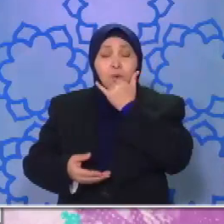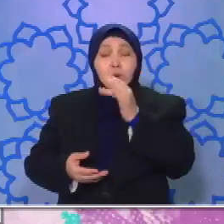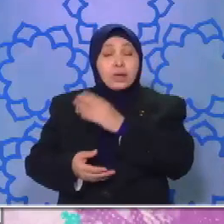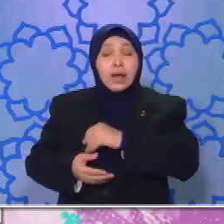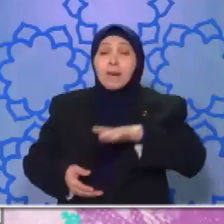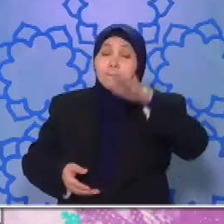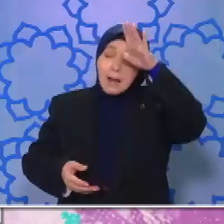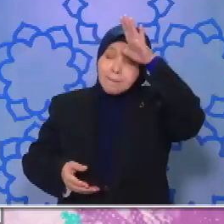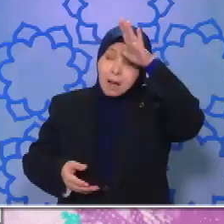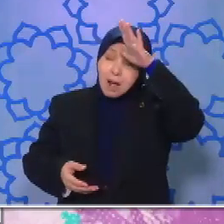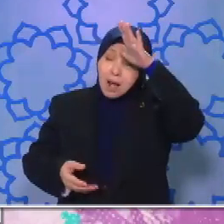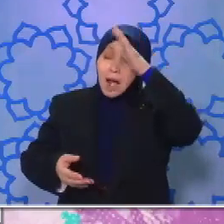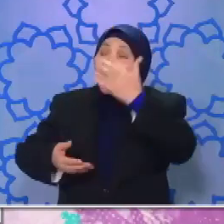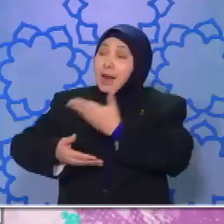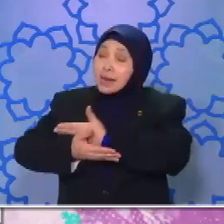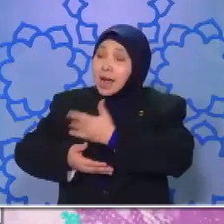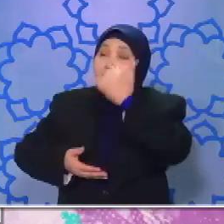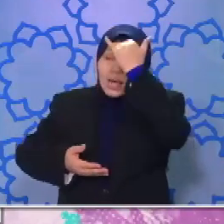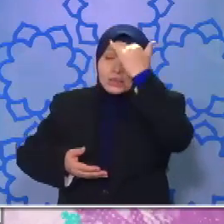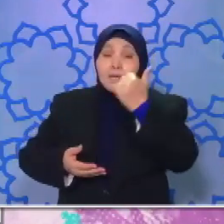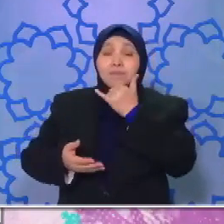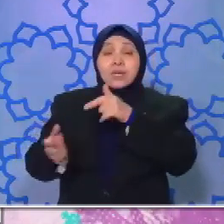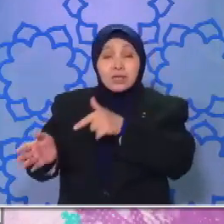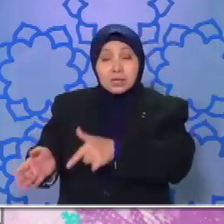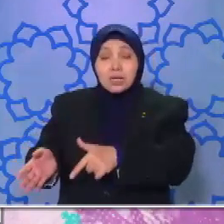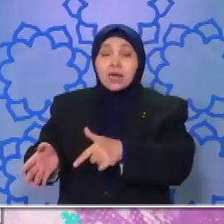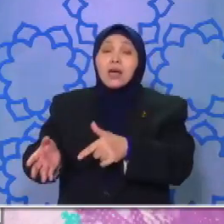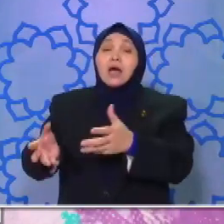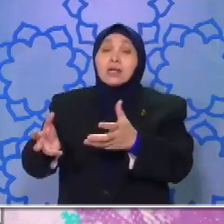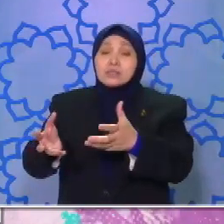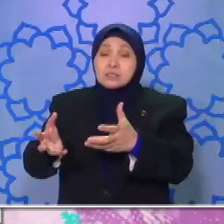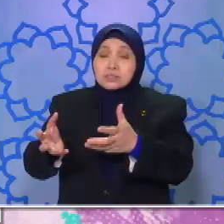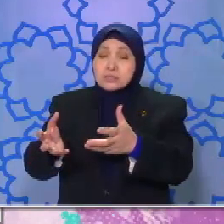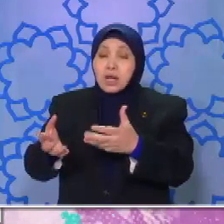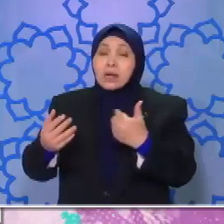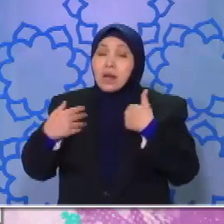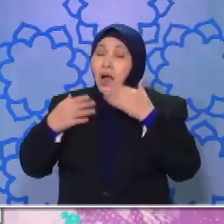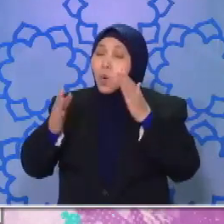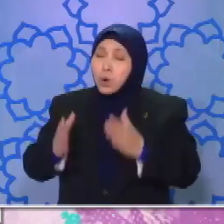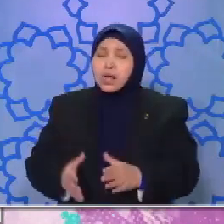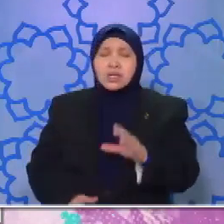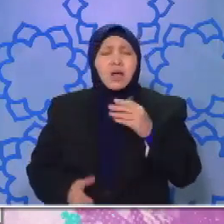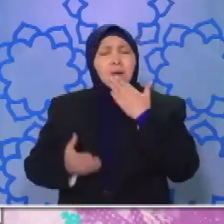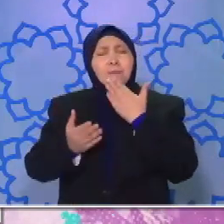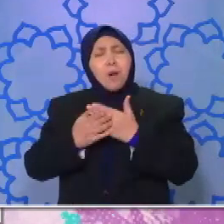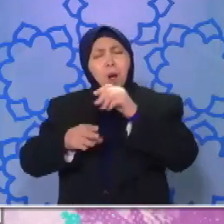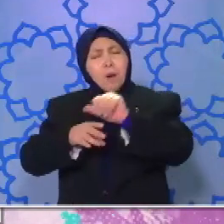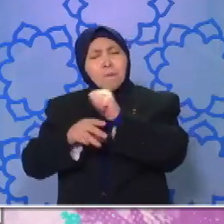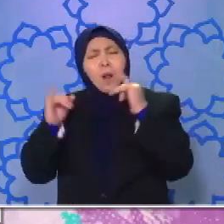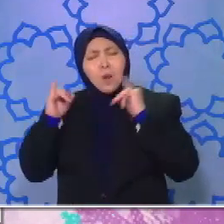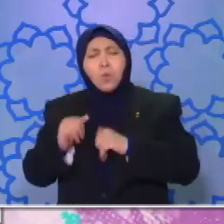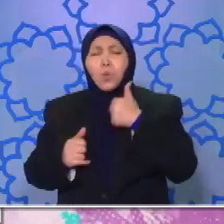وكان تحته كنز لهما وكان